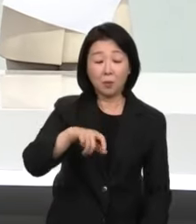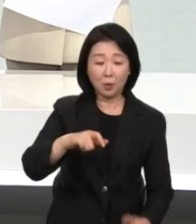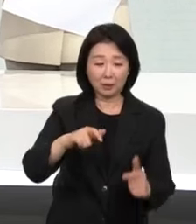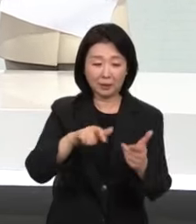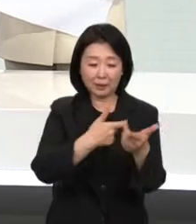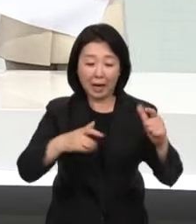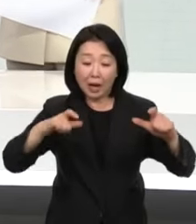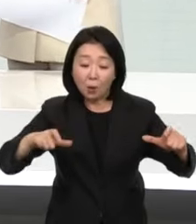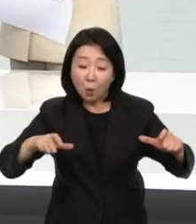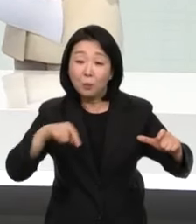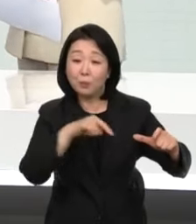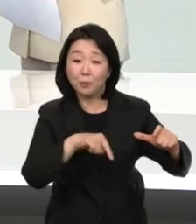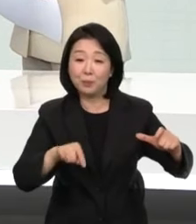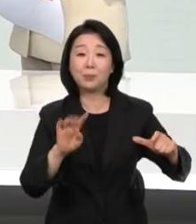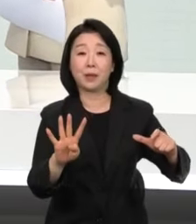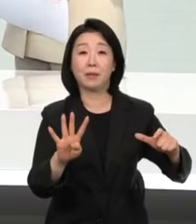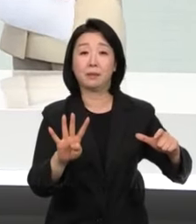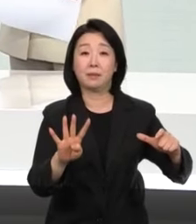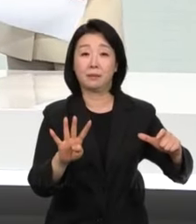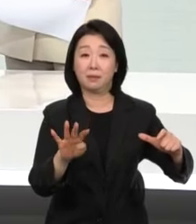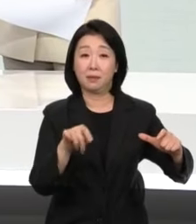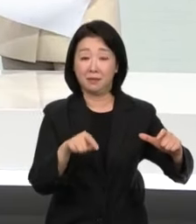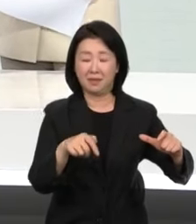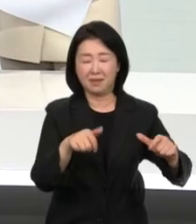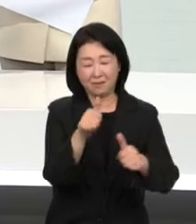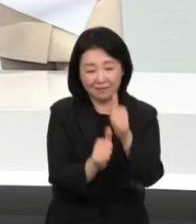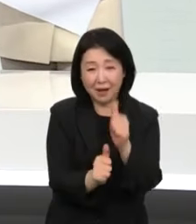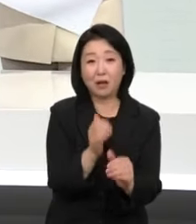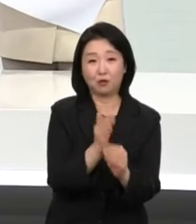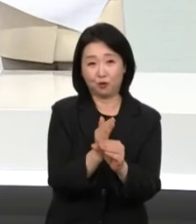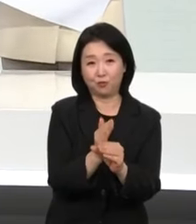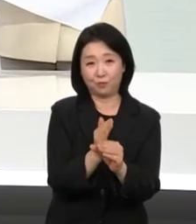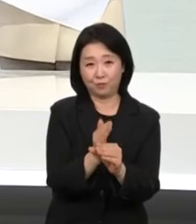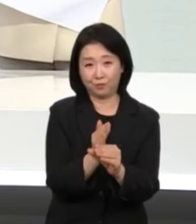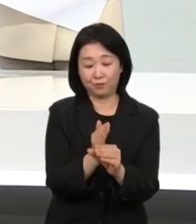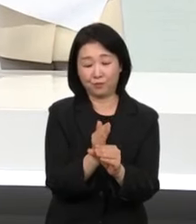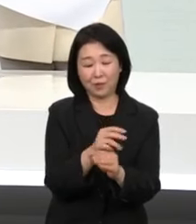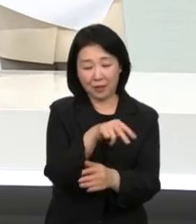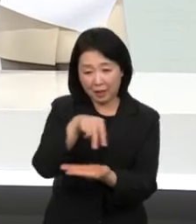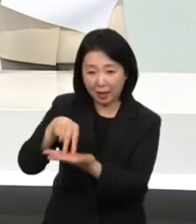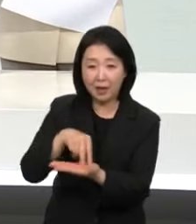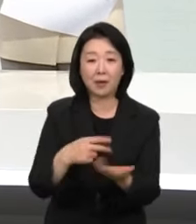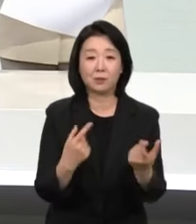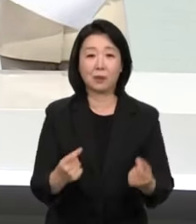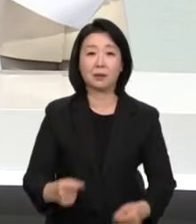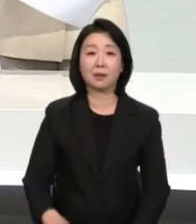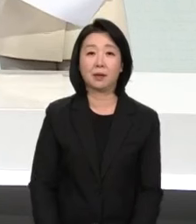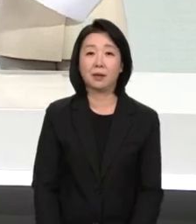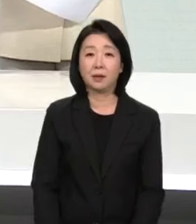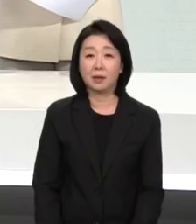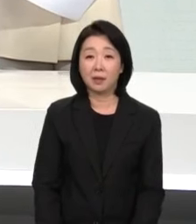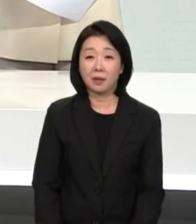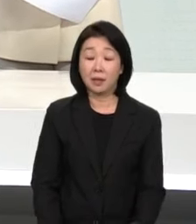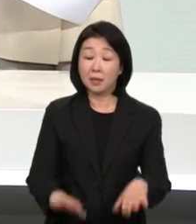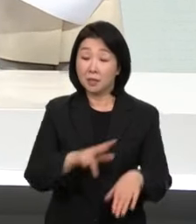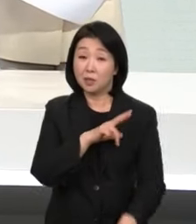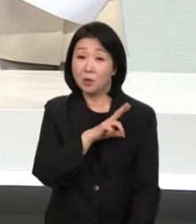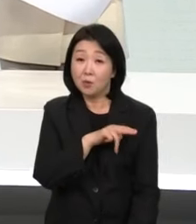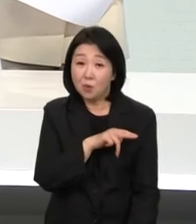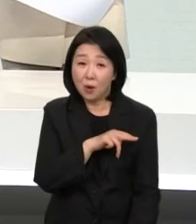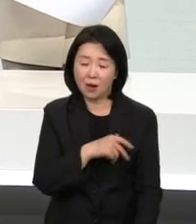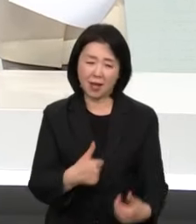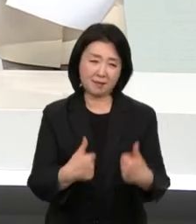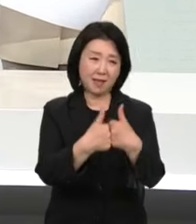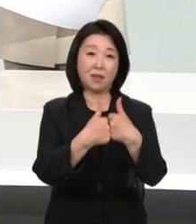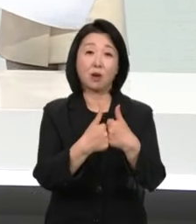벨트 지역구 4곳 여기서 경합을 벌이고 있다는 게 여야 모두의 시각입니다. 여기에 현역 의원 간